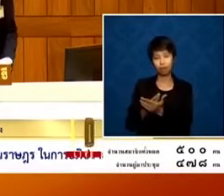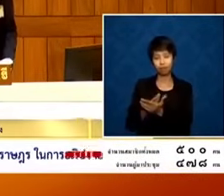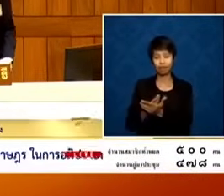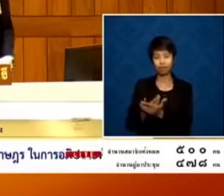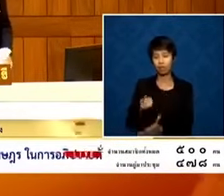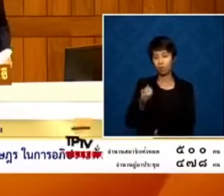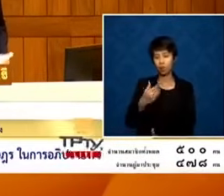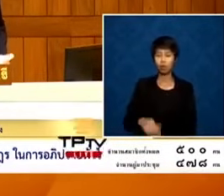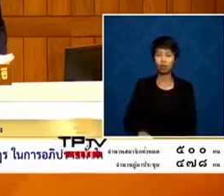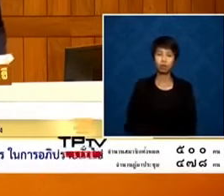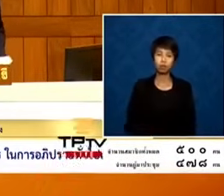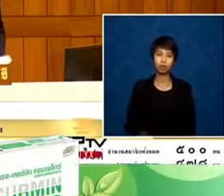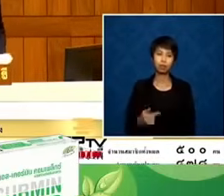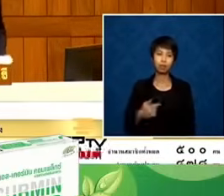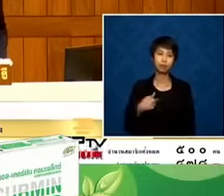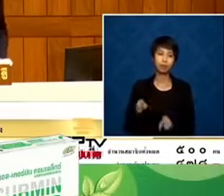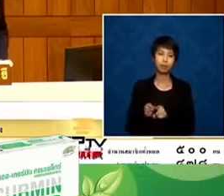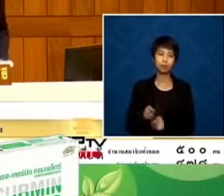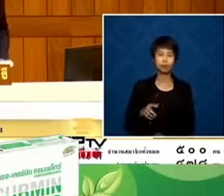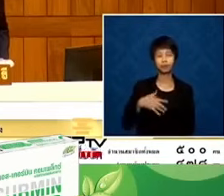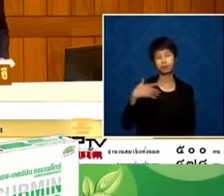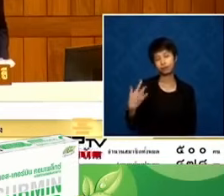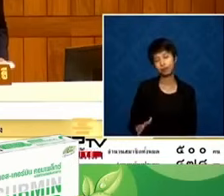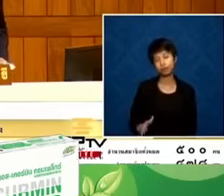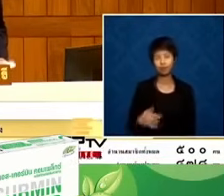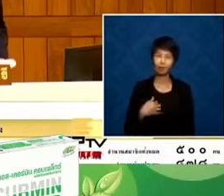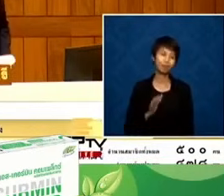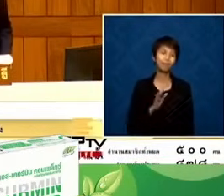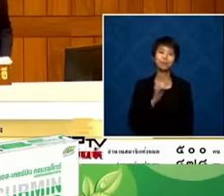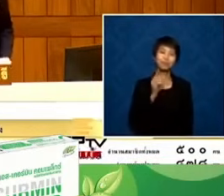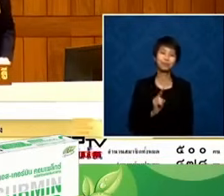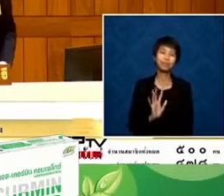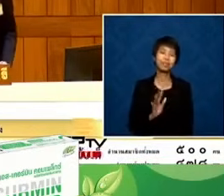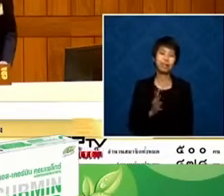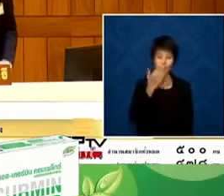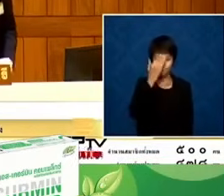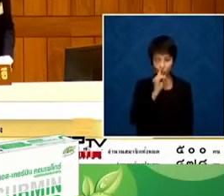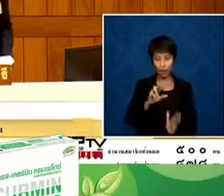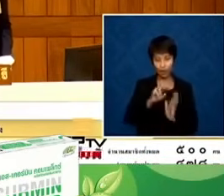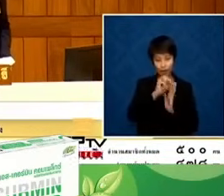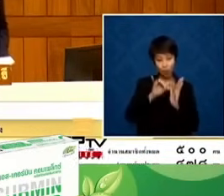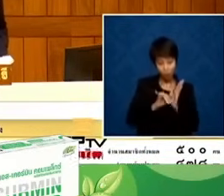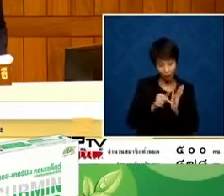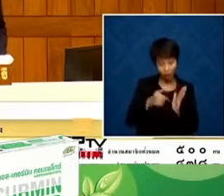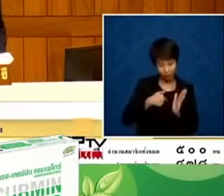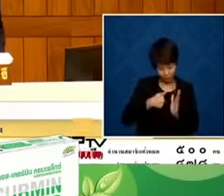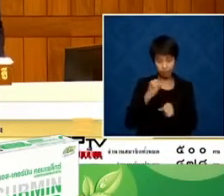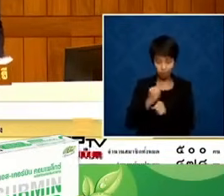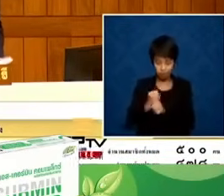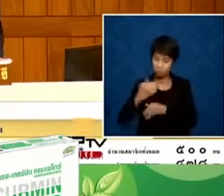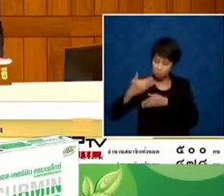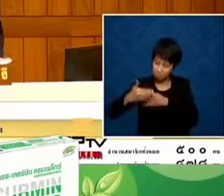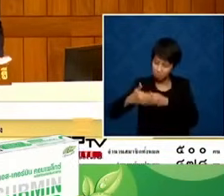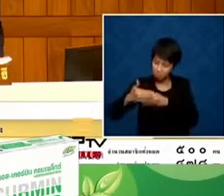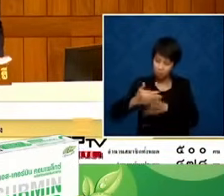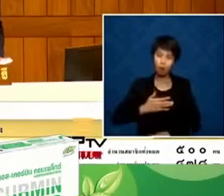สสรวมถึงเป็นรองหัวหน้าพรรคประชาธิปัตย์เนี่ยก็พูดเนี่ยนะว่าข่าวก็คือข่าวการคาดเดาก็ไม่เคยทราบเลยว่าข่าวนี้